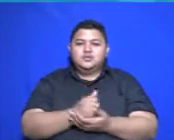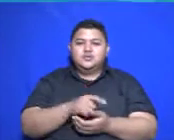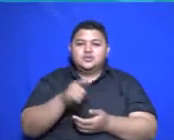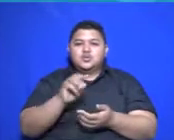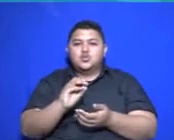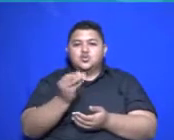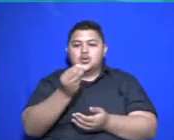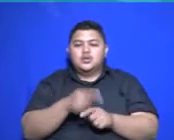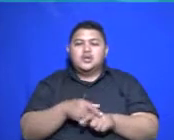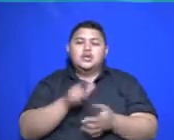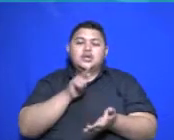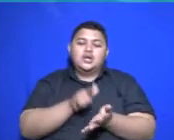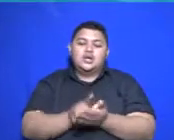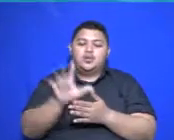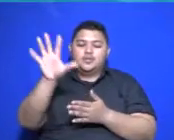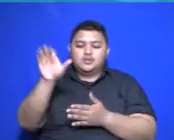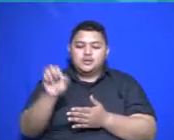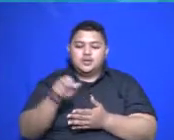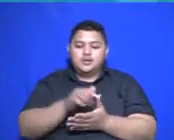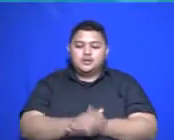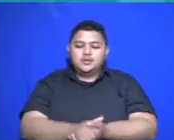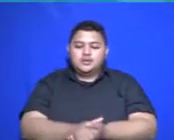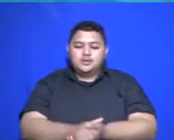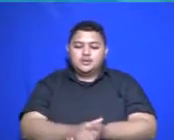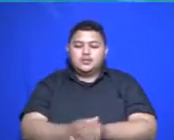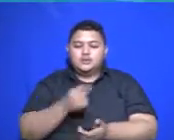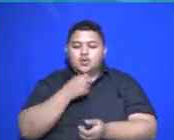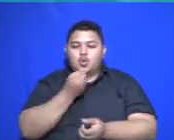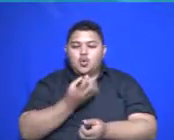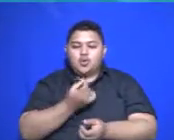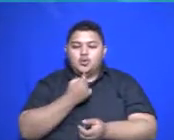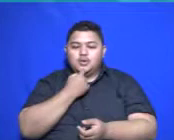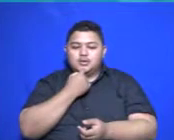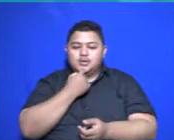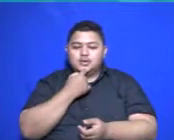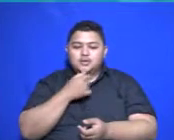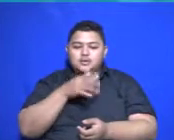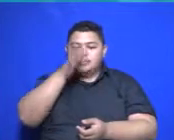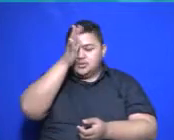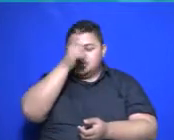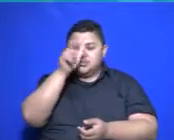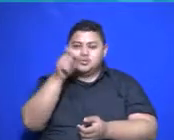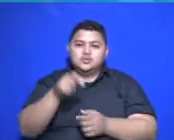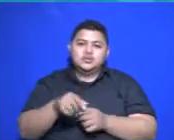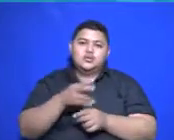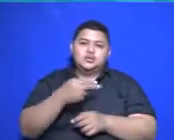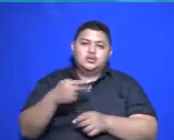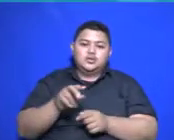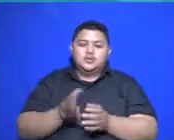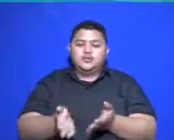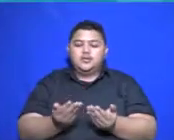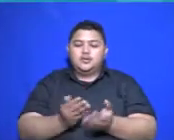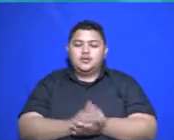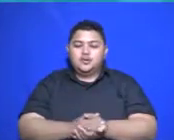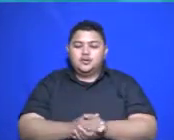utama dari laporan pencapaian. Karena kita bicara tentang manusia, bagaimana manusia Indonesia ini dibangun.